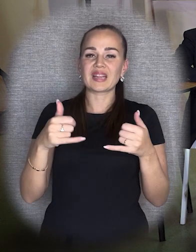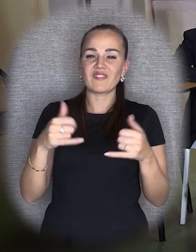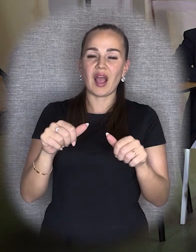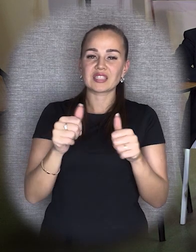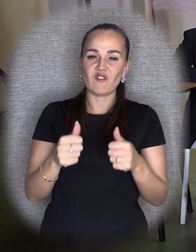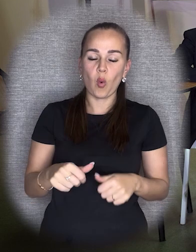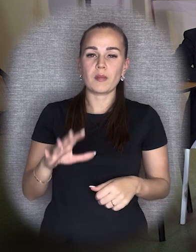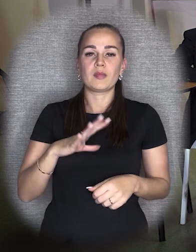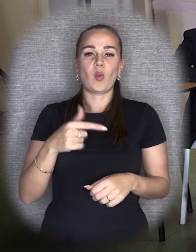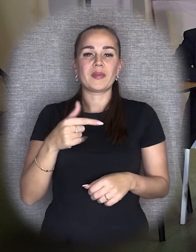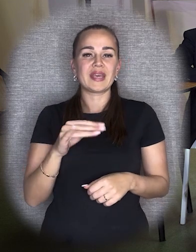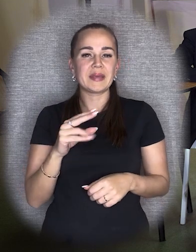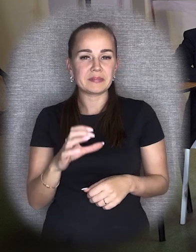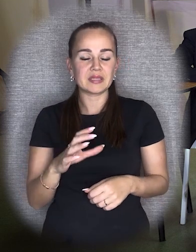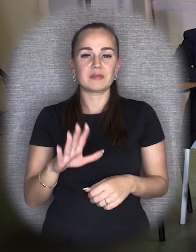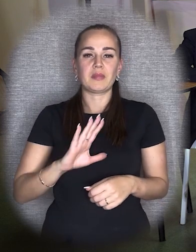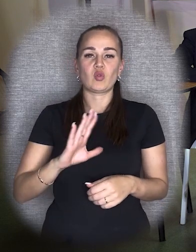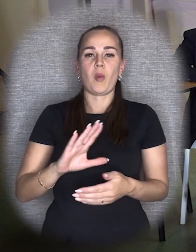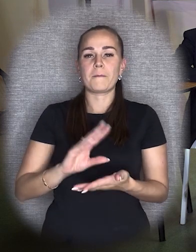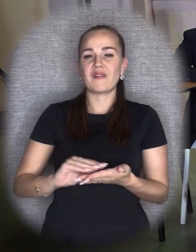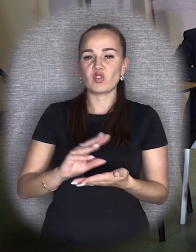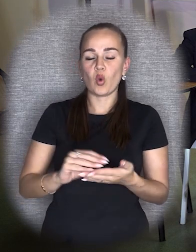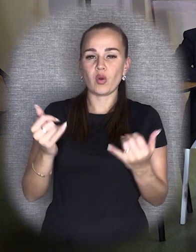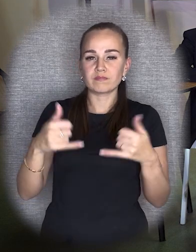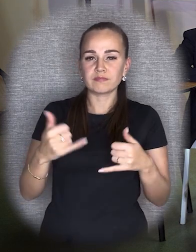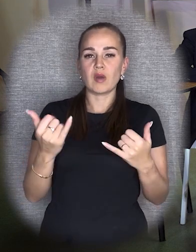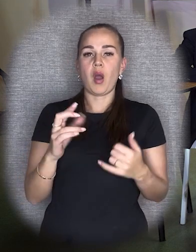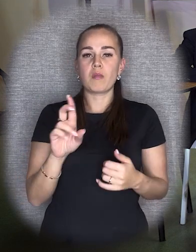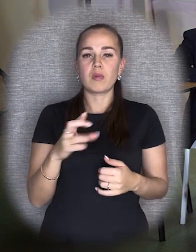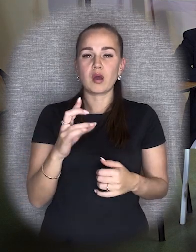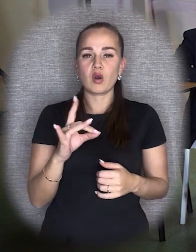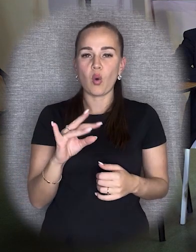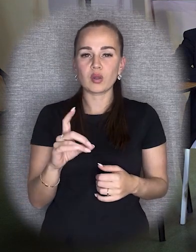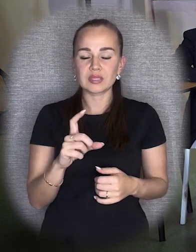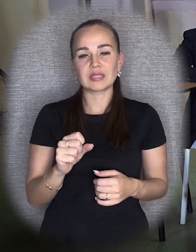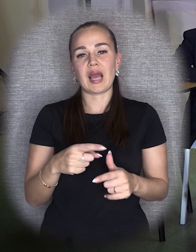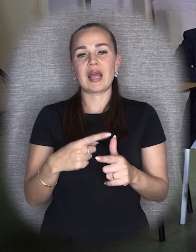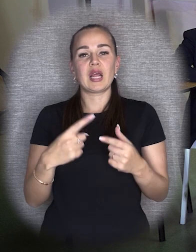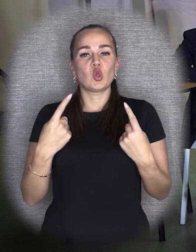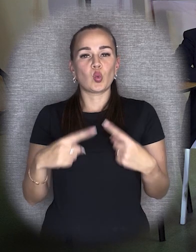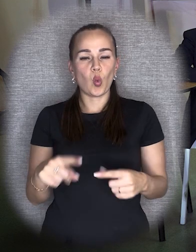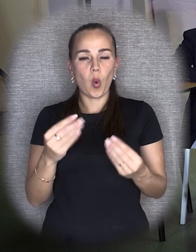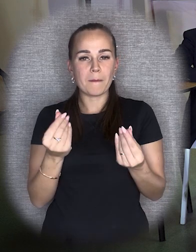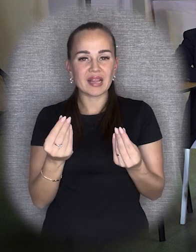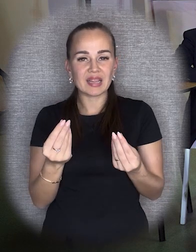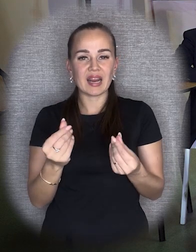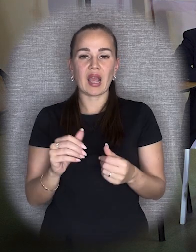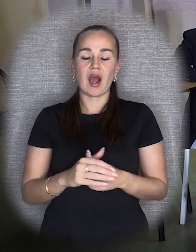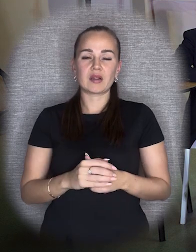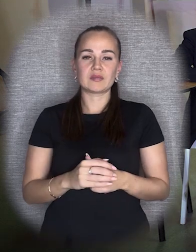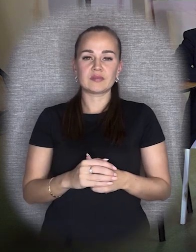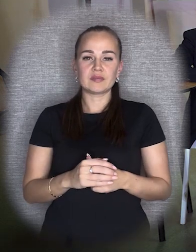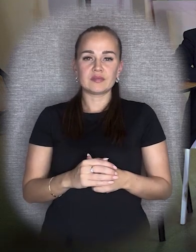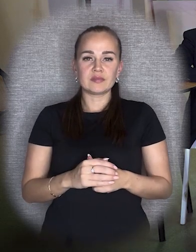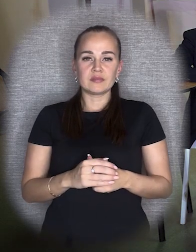в гипсе, потом по форме отливается бронза там, или какой-то другой материал. Либо это рубка в камне или дереве,